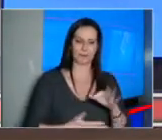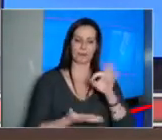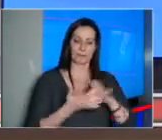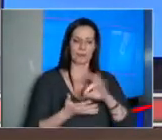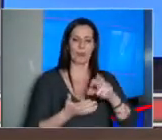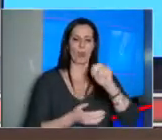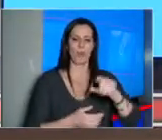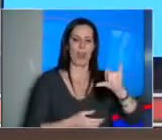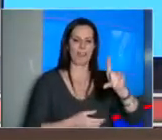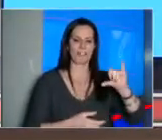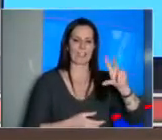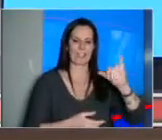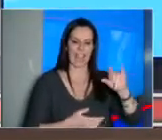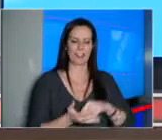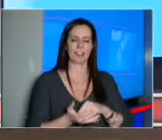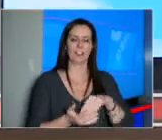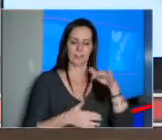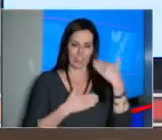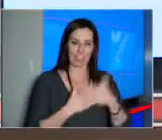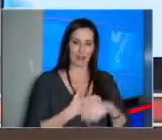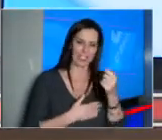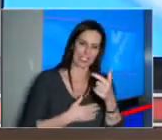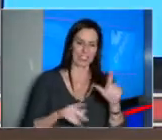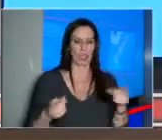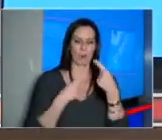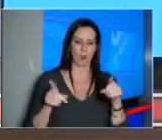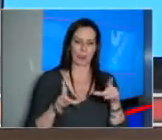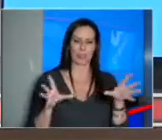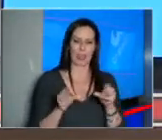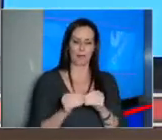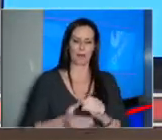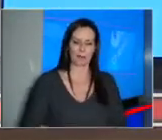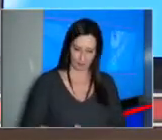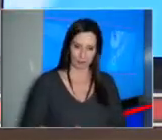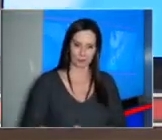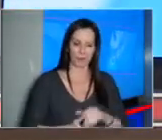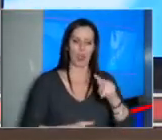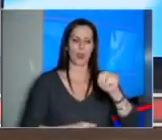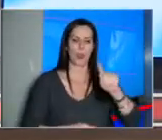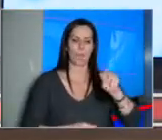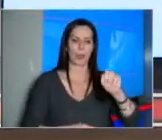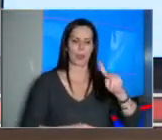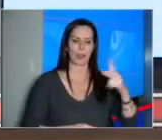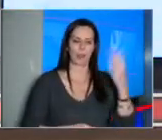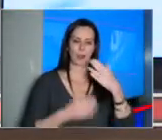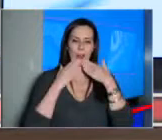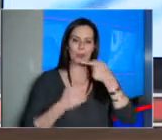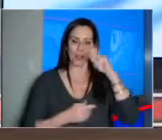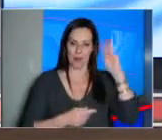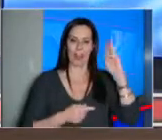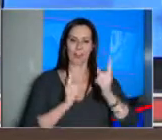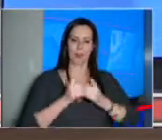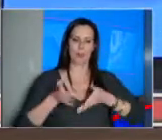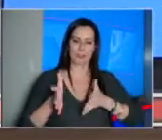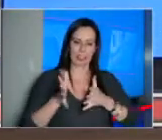נעמי לויצקי תהיה כאן איתנו. ולסיום, קצת מוזיקה עם נומקה. היא תהיה איתנו. וכמובן, תודה לתמי שמע